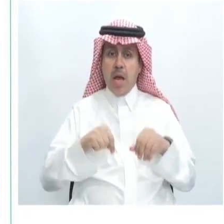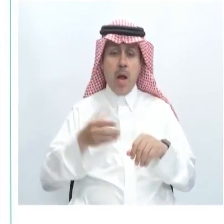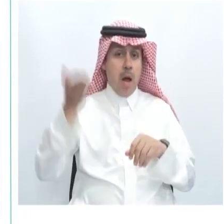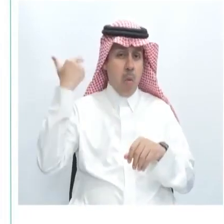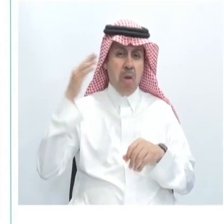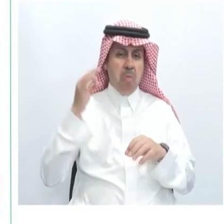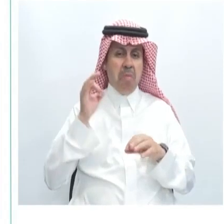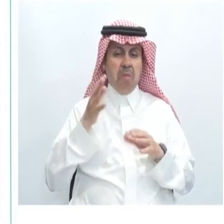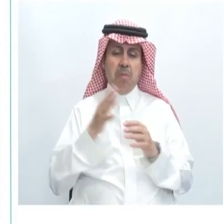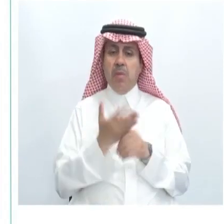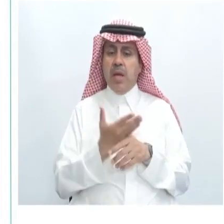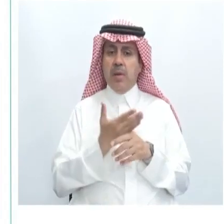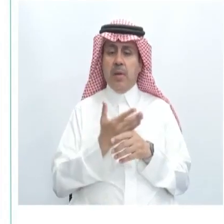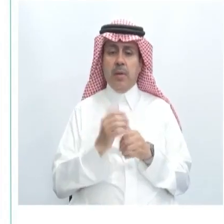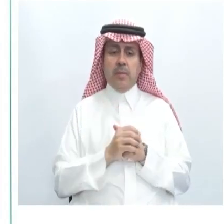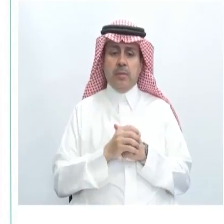السابق